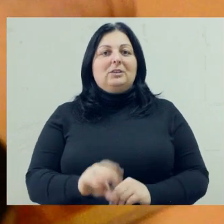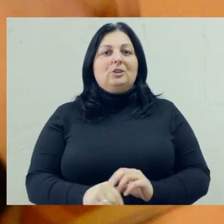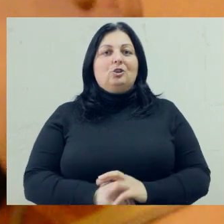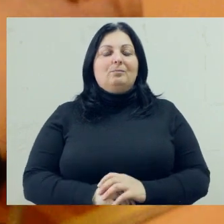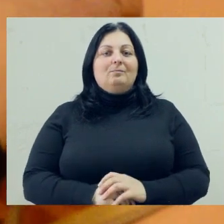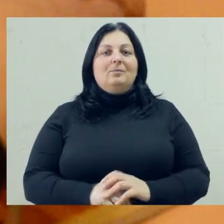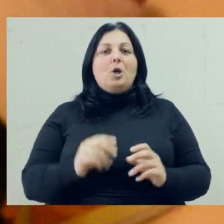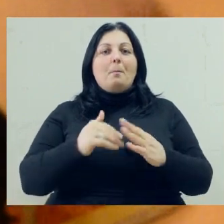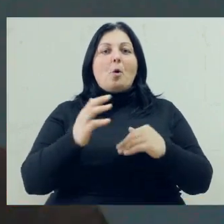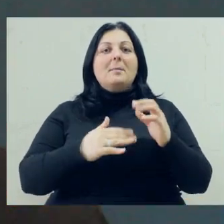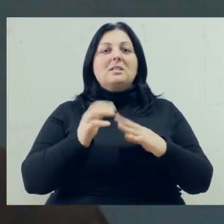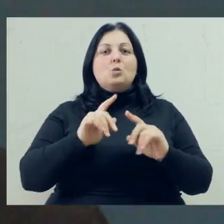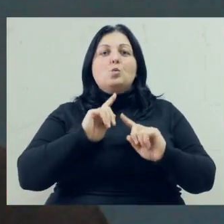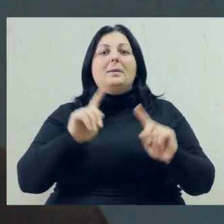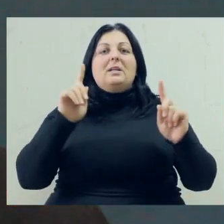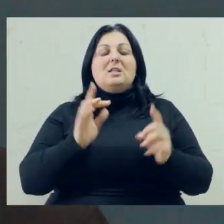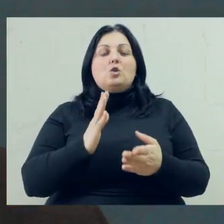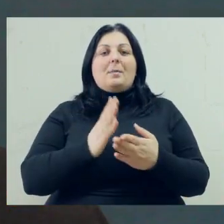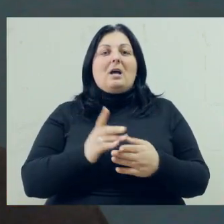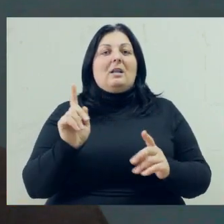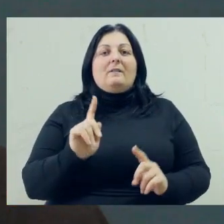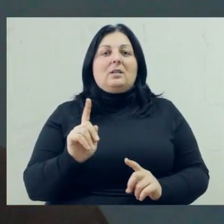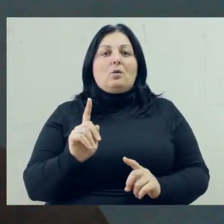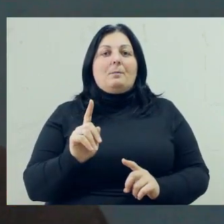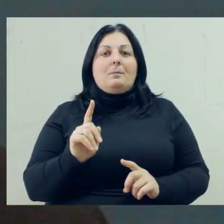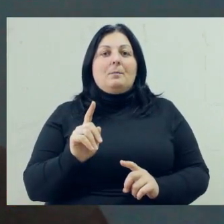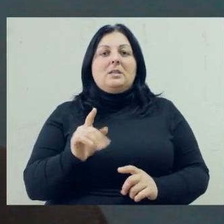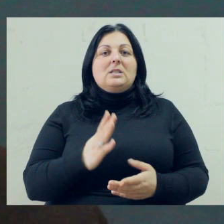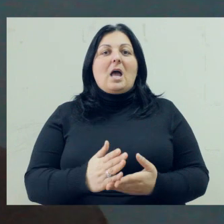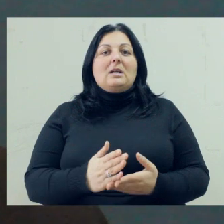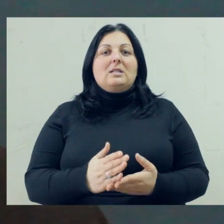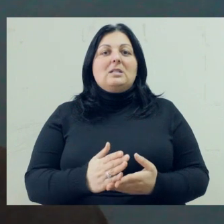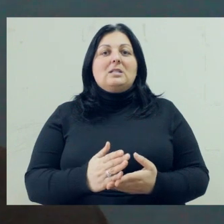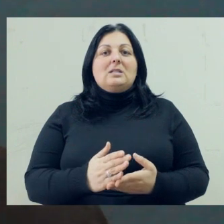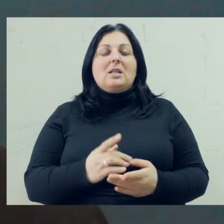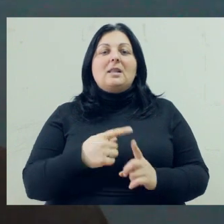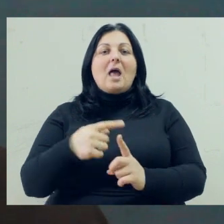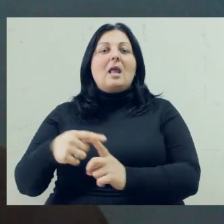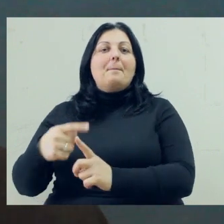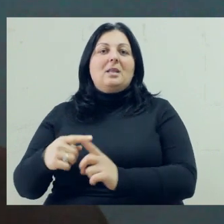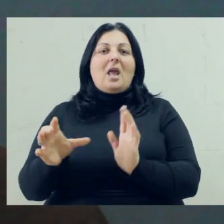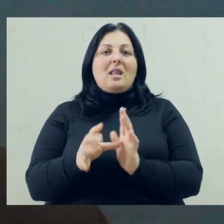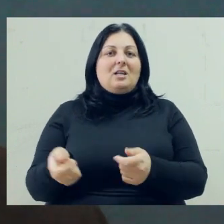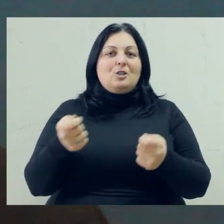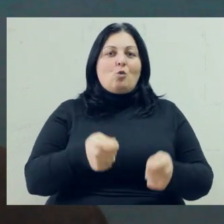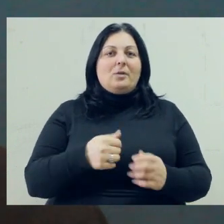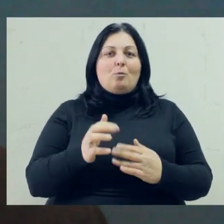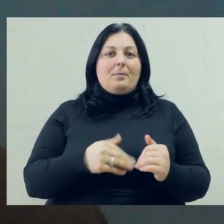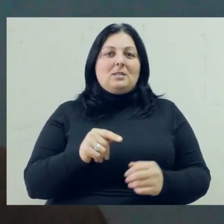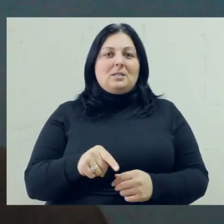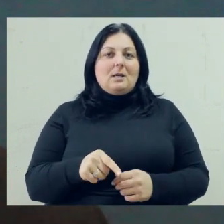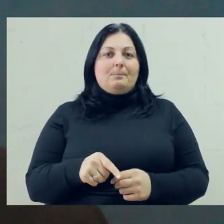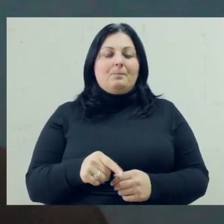ასწავლიდეს უნივერსიტეტში. Პროფესიის უპირატესობა გახლავთ ის, რომ ეს არის ულევი დადებითი ენერგიის